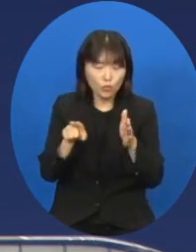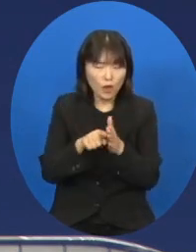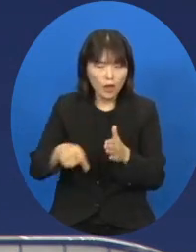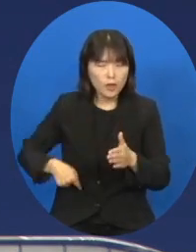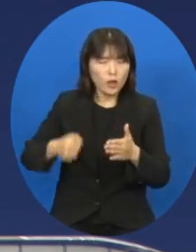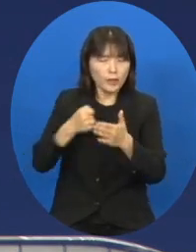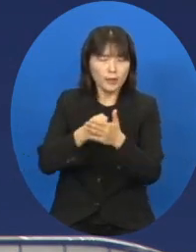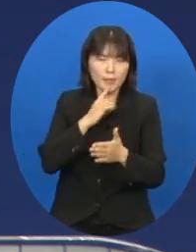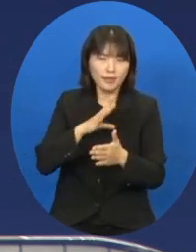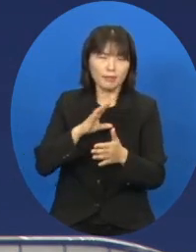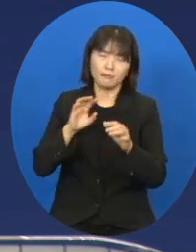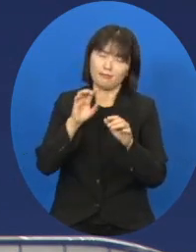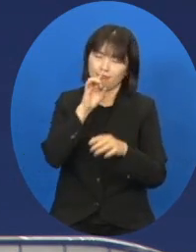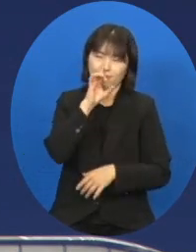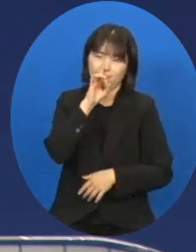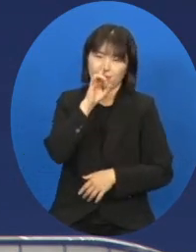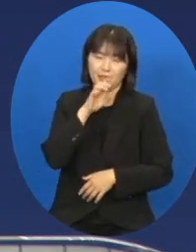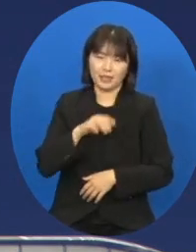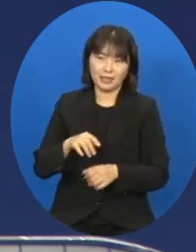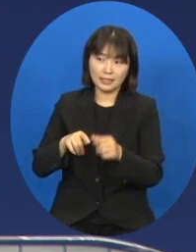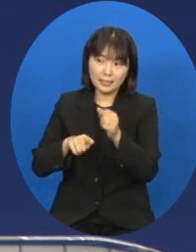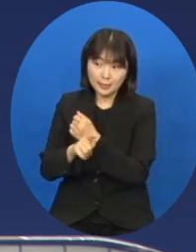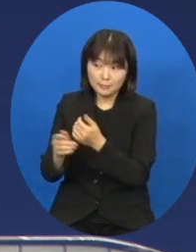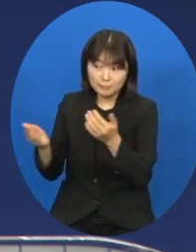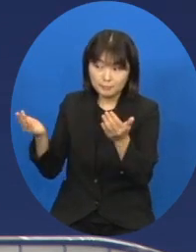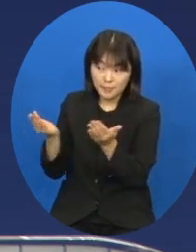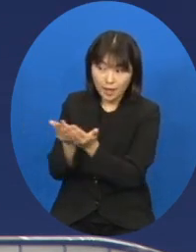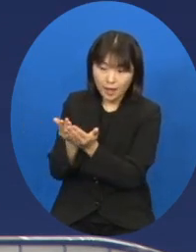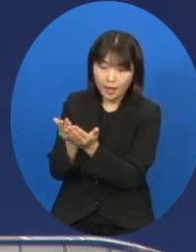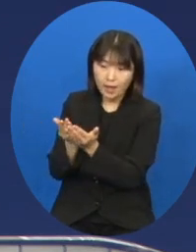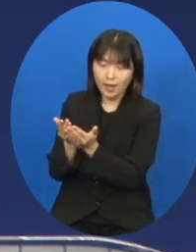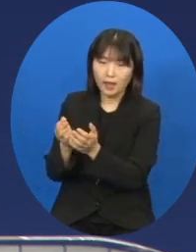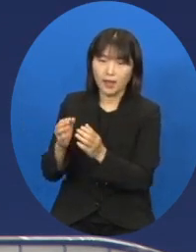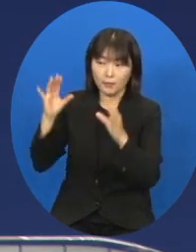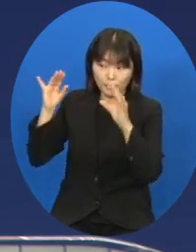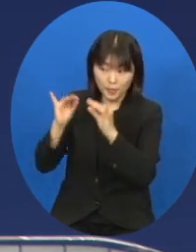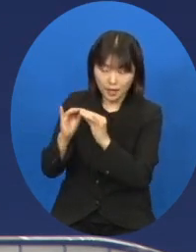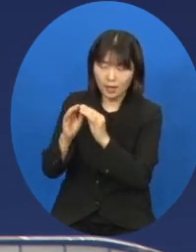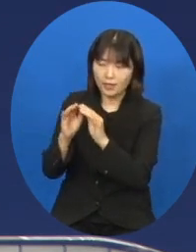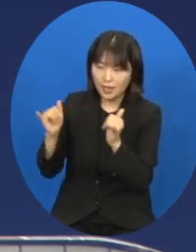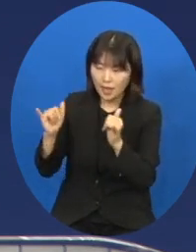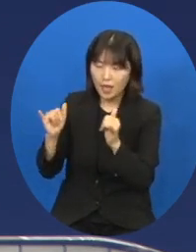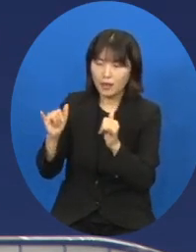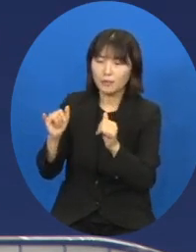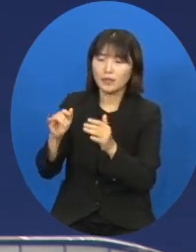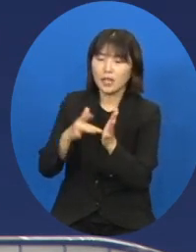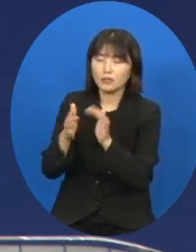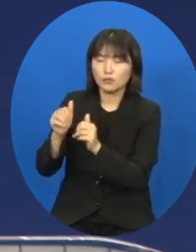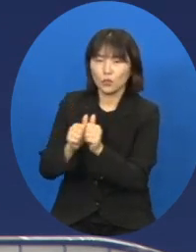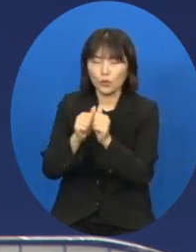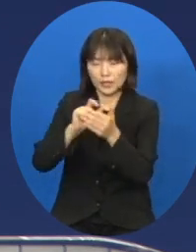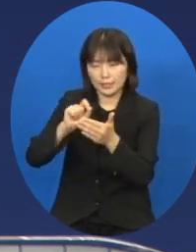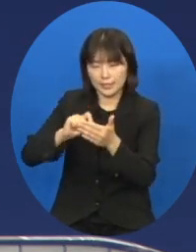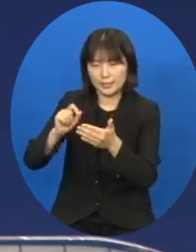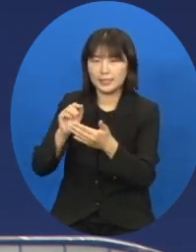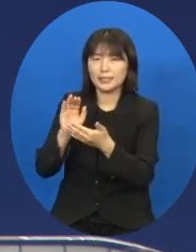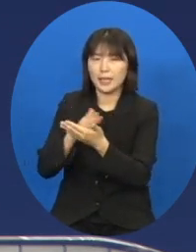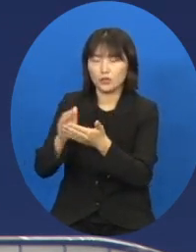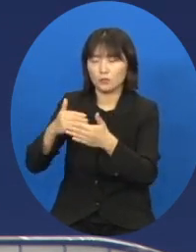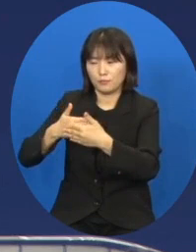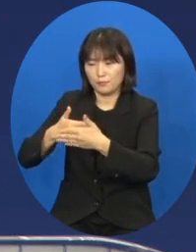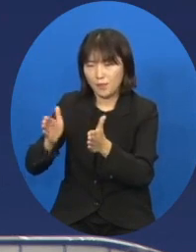됩니다. 빨리 뜻이 맞는 사람하고 동행일기 나눔방 만드셔야 돼요. 그리고 서로